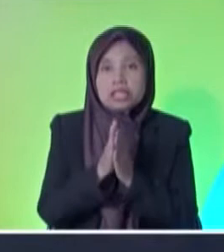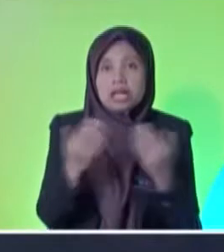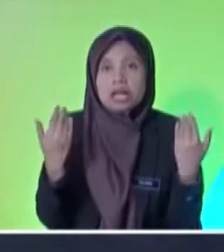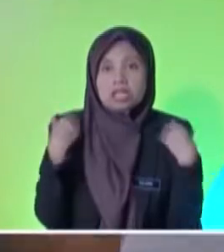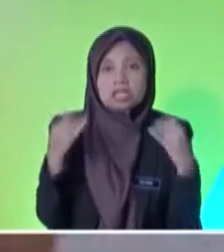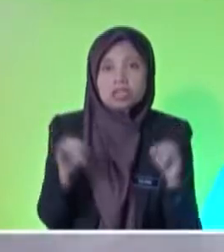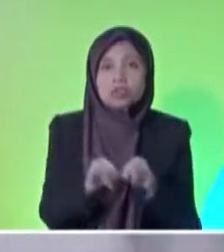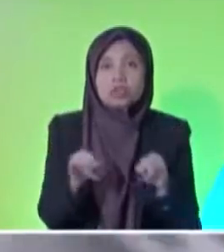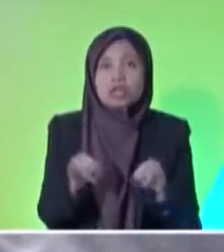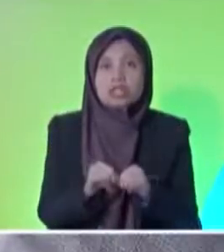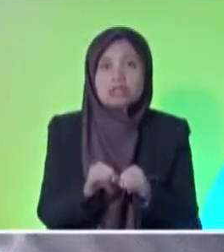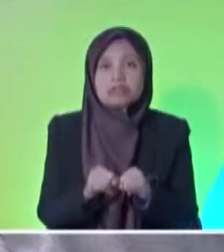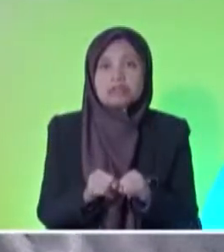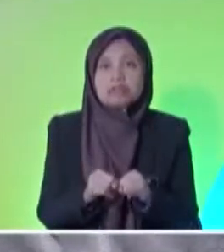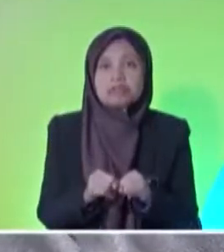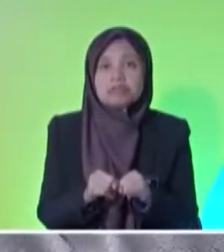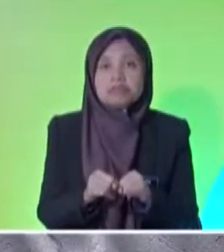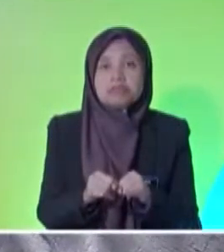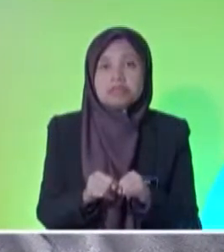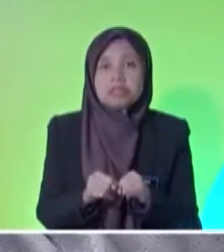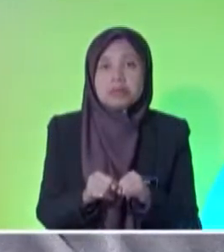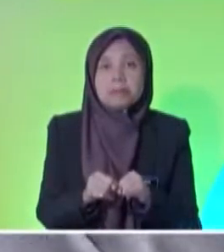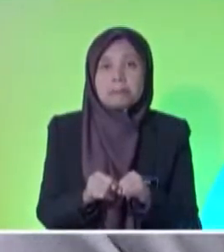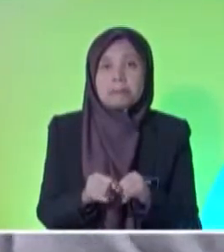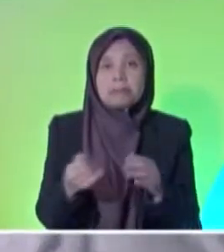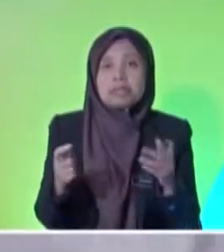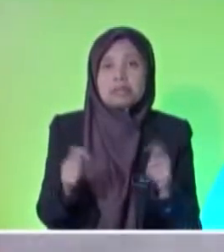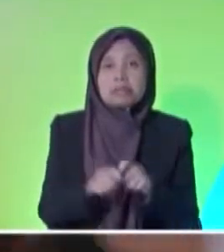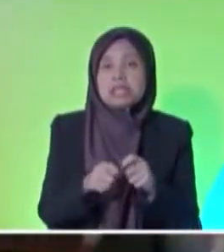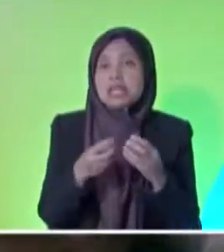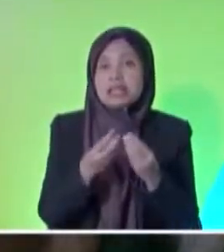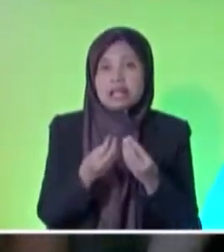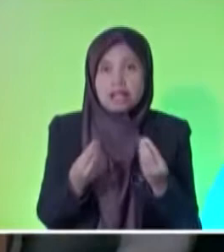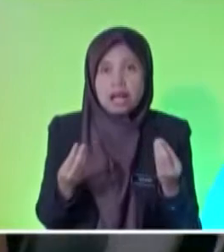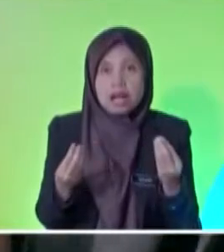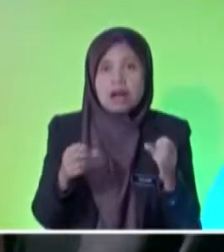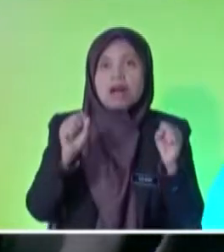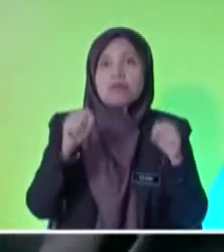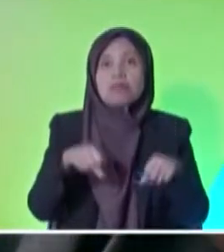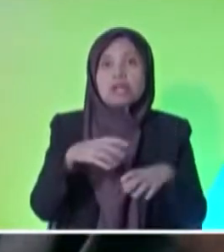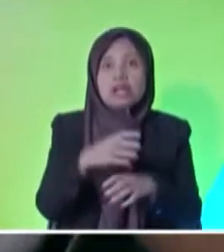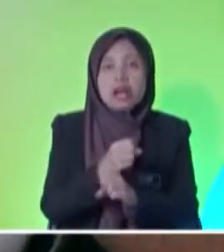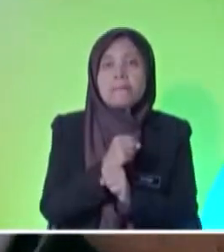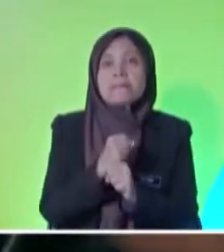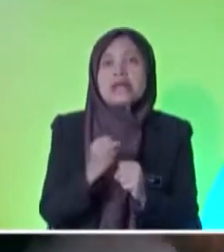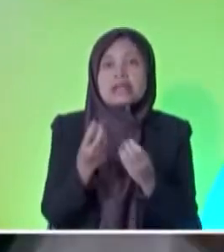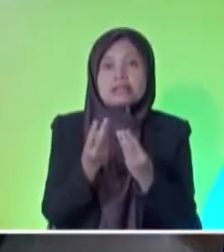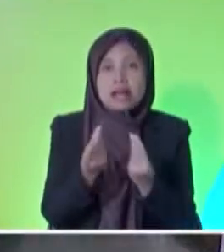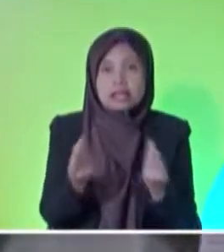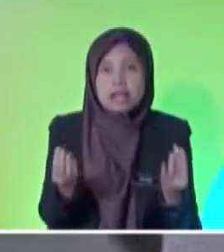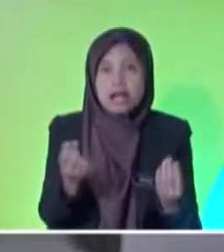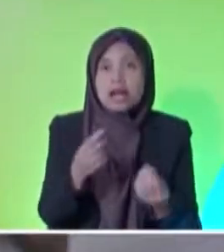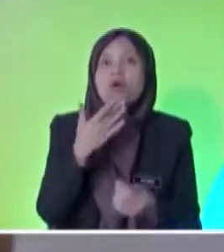juga Hai aku ya emang ini macam tanah hanya saja ada merah bunyi juga kita ambil dari tanah tanah merah nih